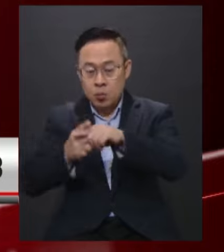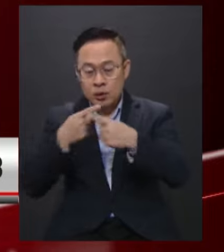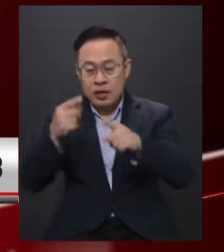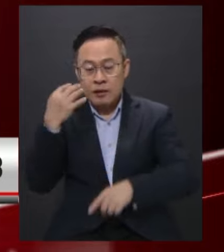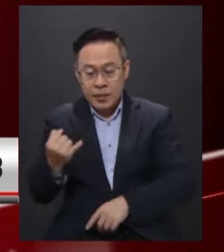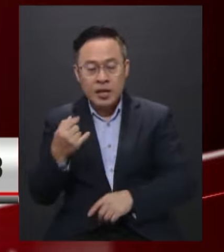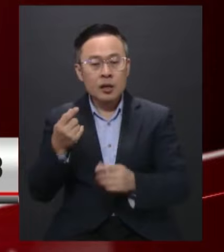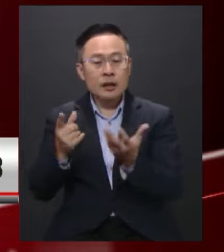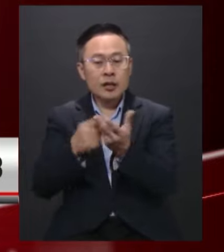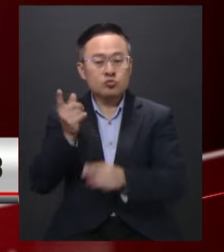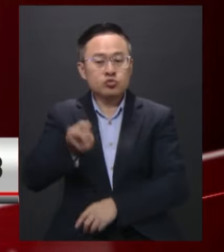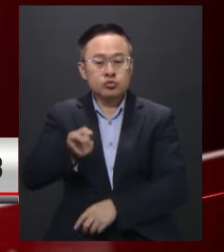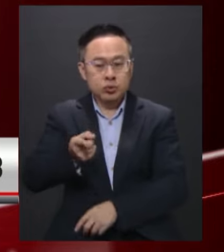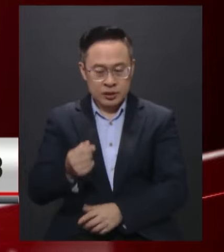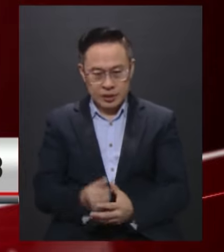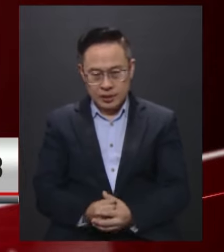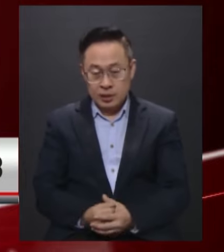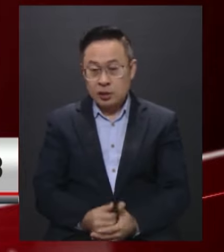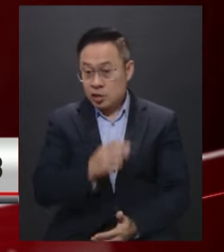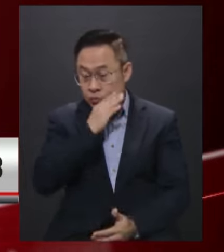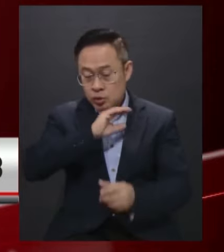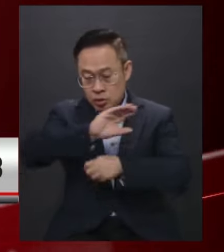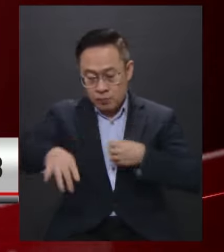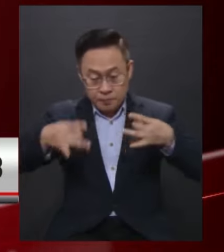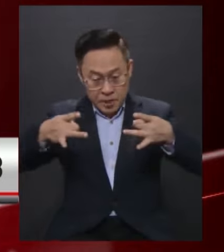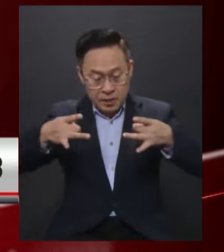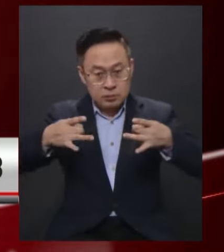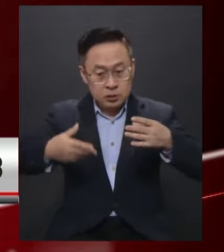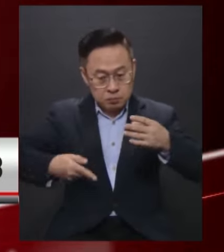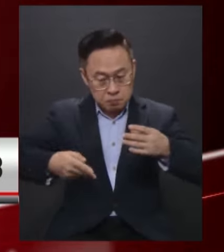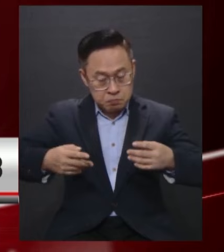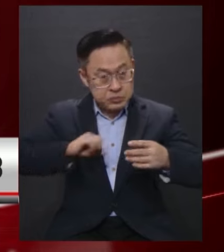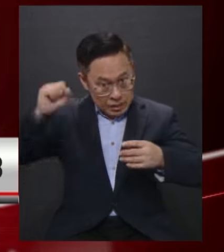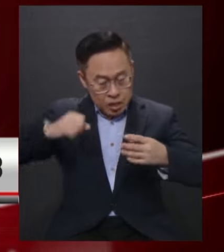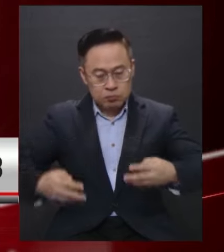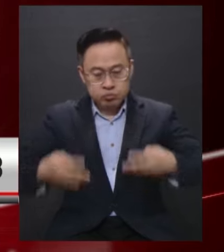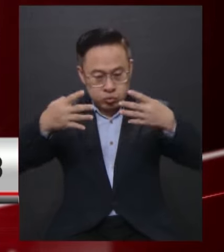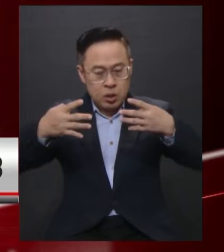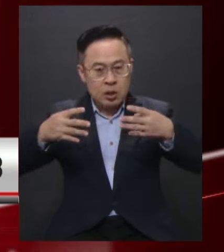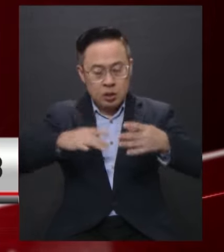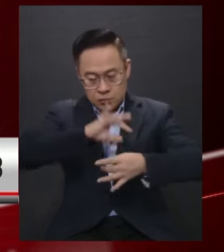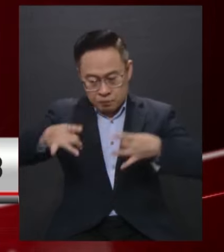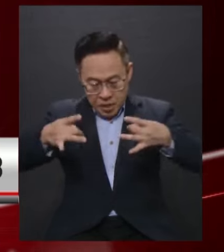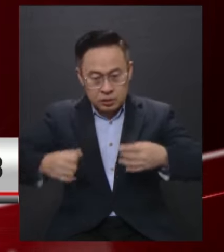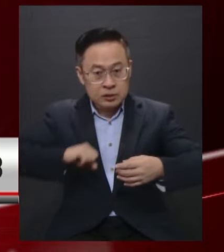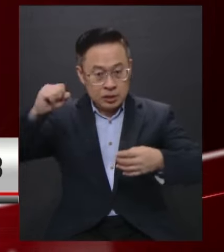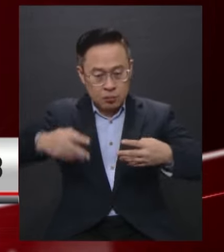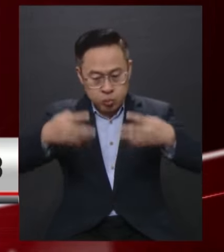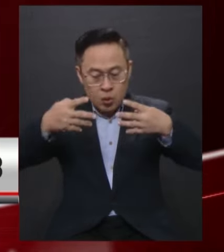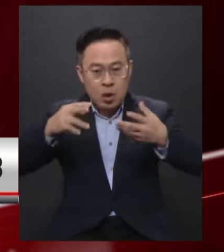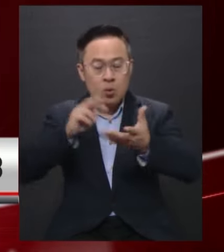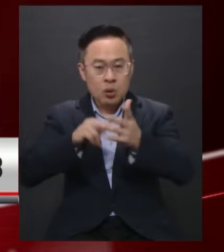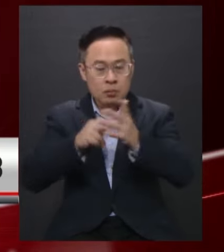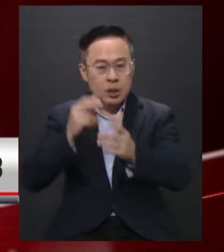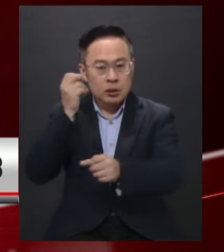เกมในรอบ16ทีมสุดท้ายเราทำผลงานได้ดีก็ถือว่าเป็นช่วงเวลาที่ยอดเยี่ยมเพราะฉะนั้นจดกันเอาไว ้ ในปฏิ